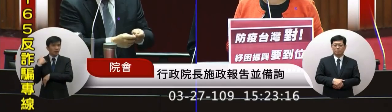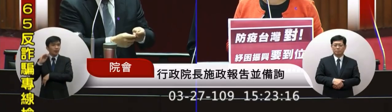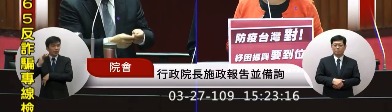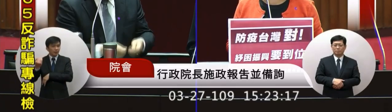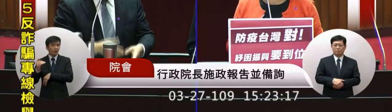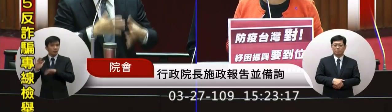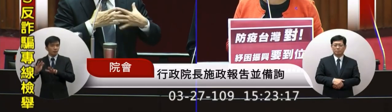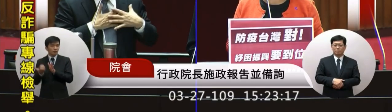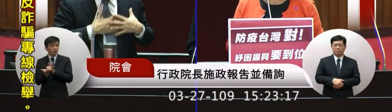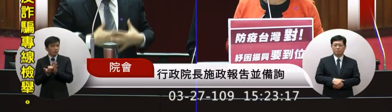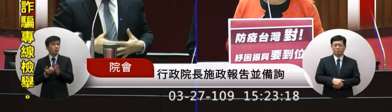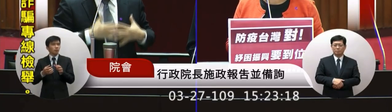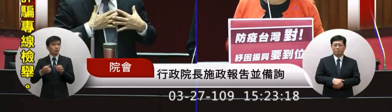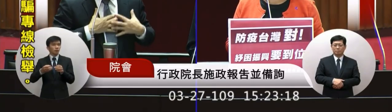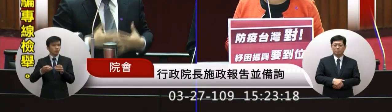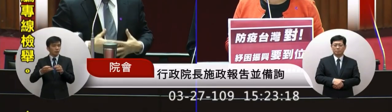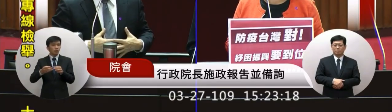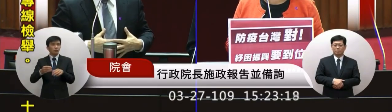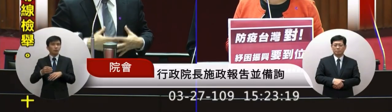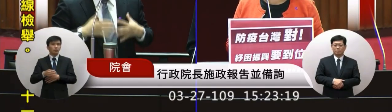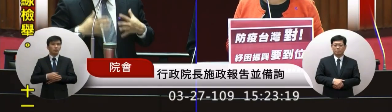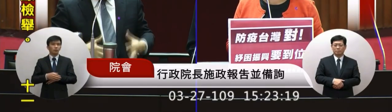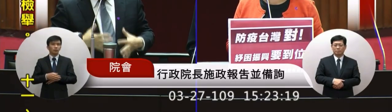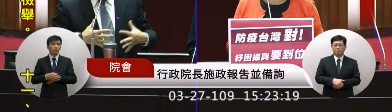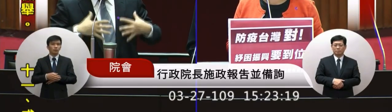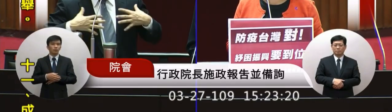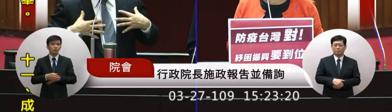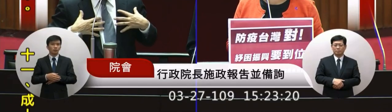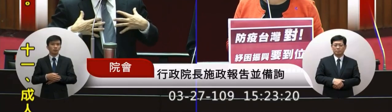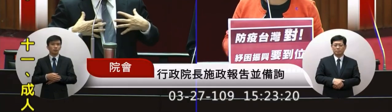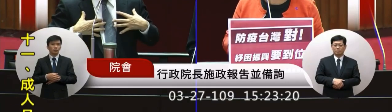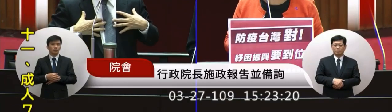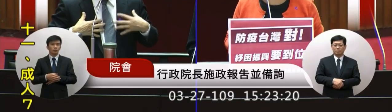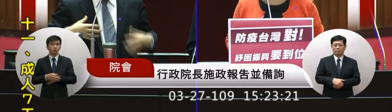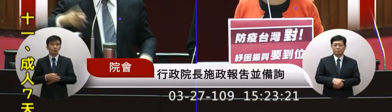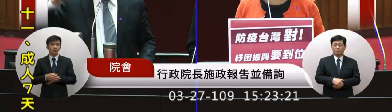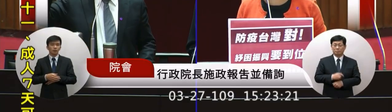一下，啊，大家心情干嘛？安